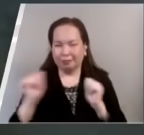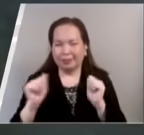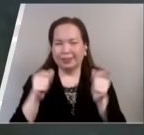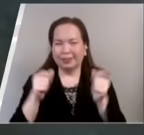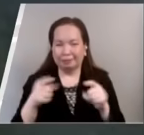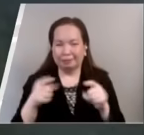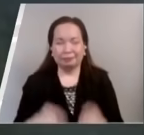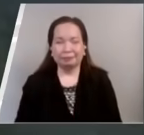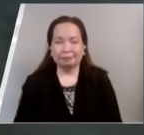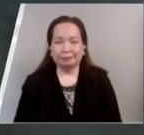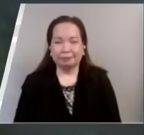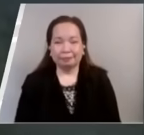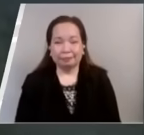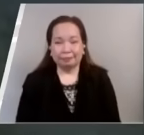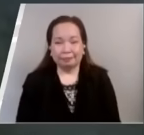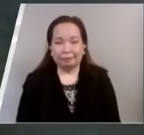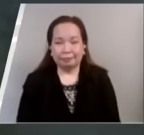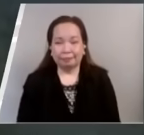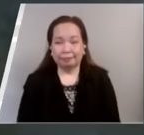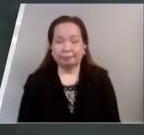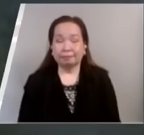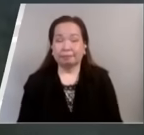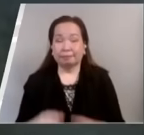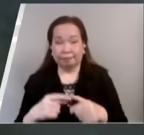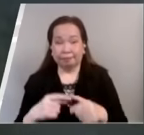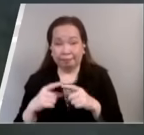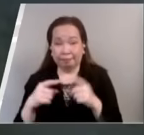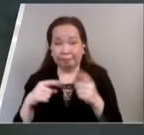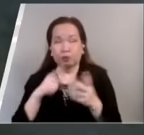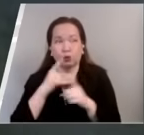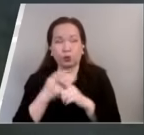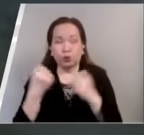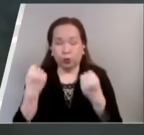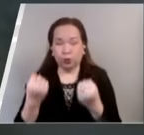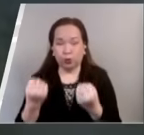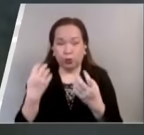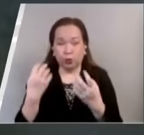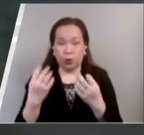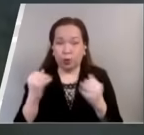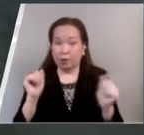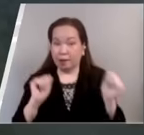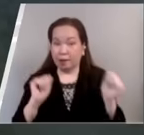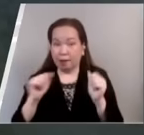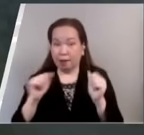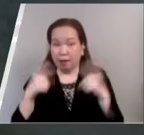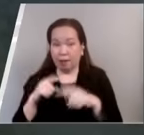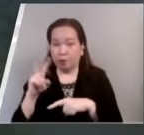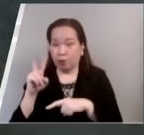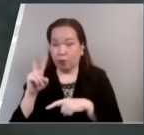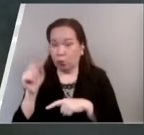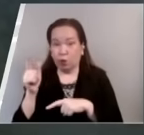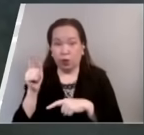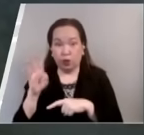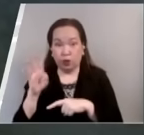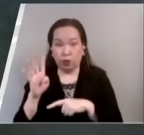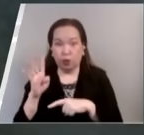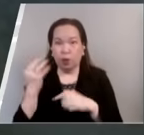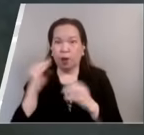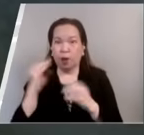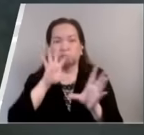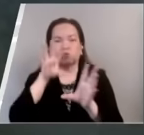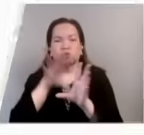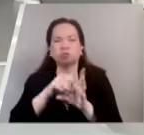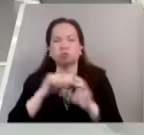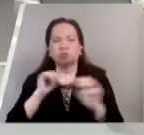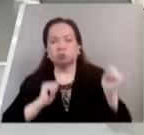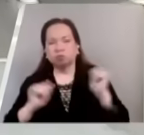happenings expect na magiging star studded ang GMA Kapuso countdown to 2024 sa dami ng makikisaya at makiki-party na sparkle